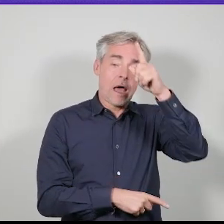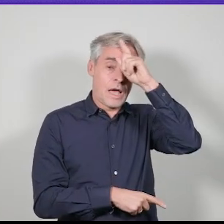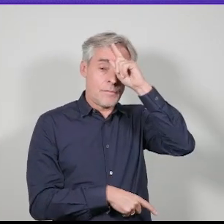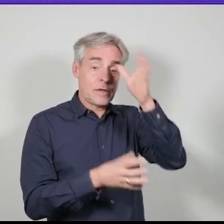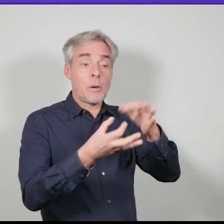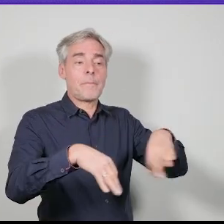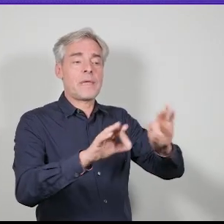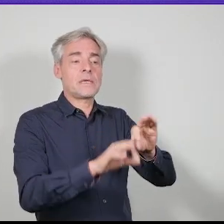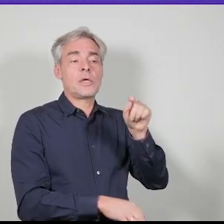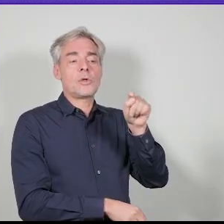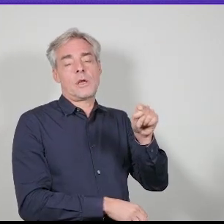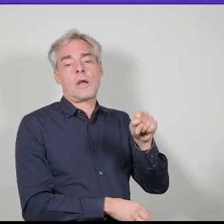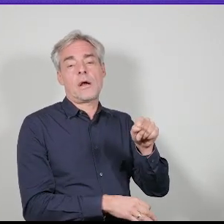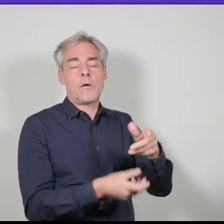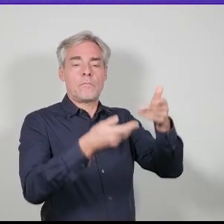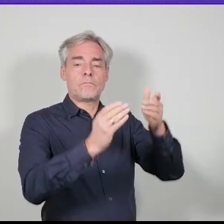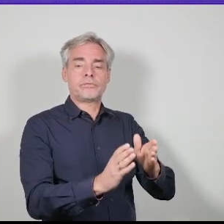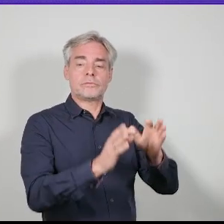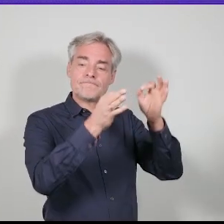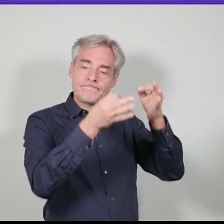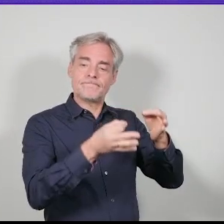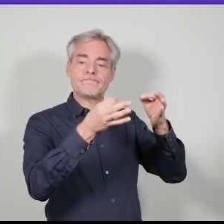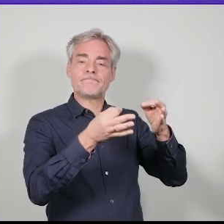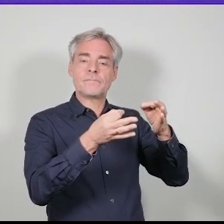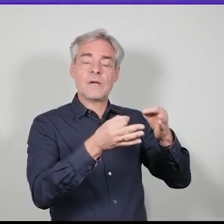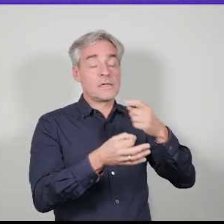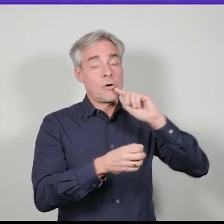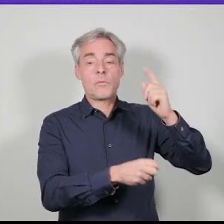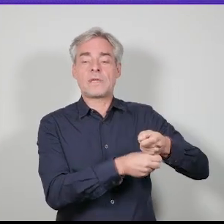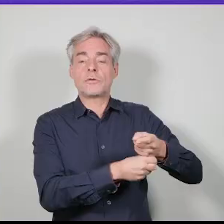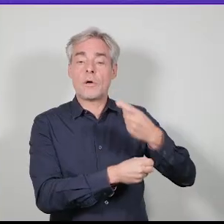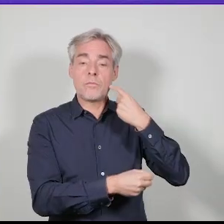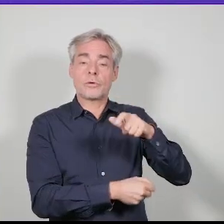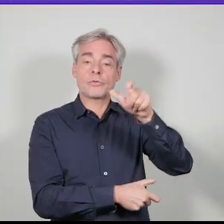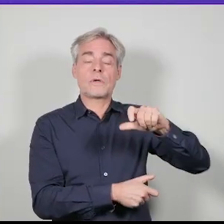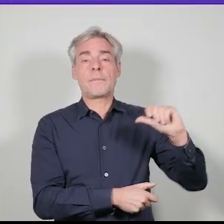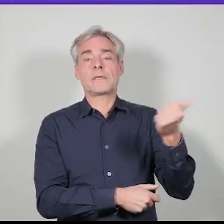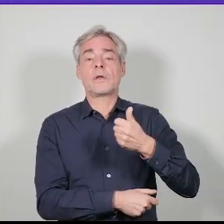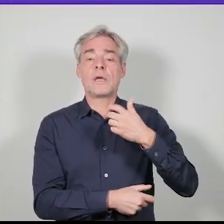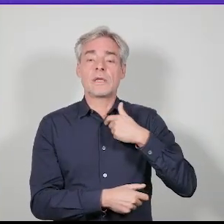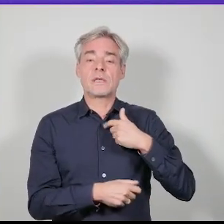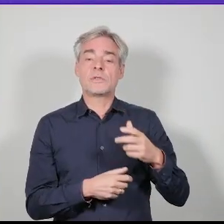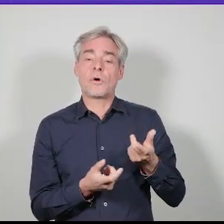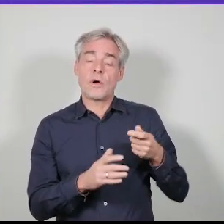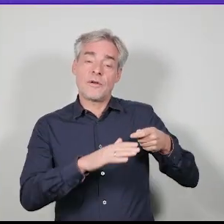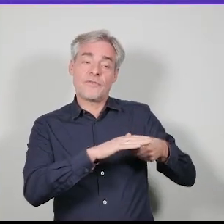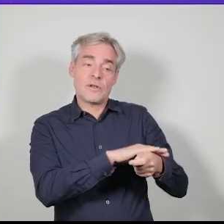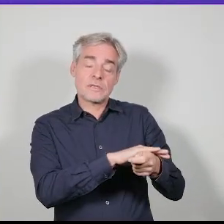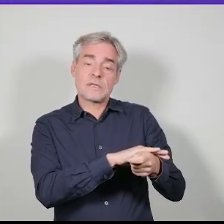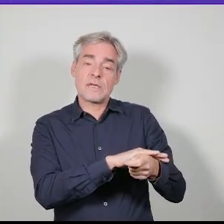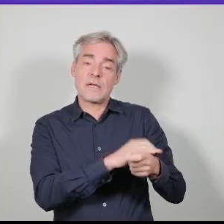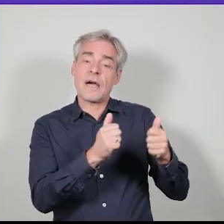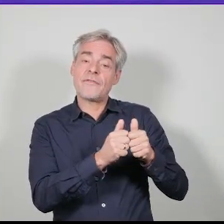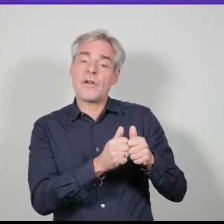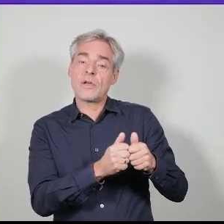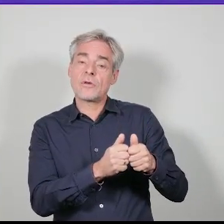qui est institué, qui est du coup une démarche obligatoire pour les personnes qui sont monétarisées au titre